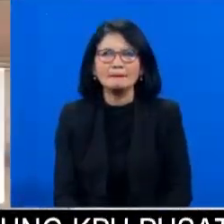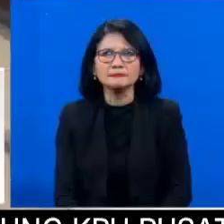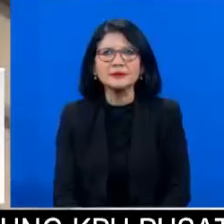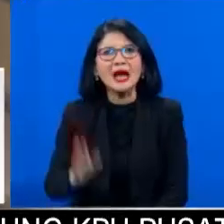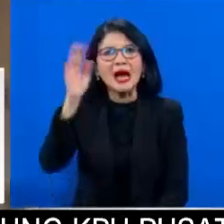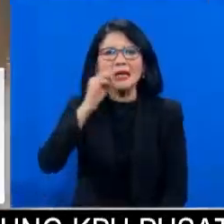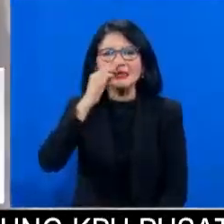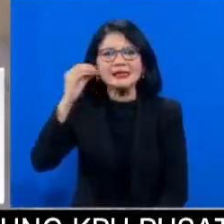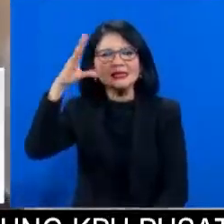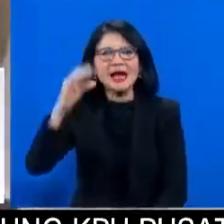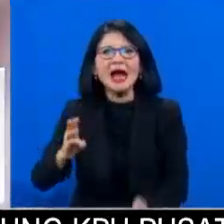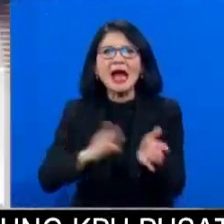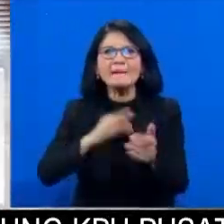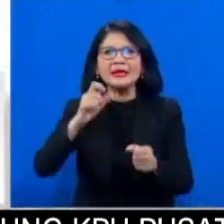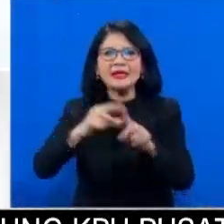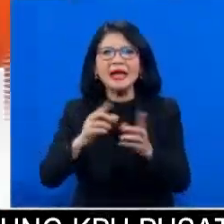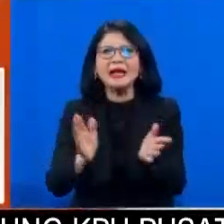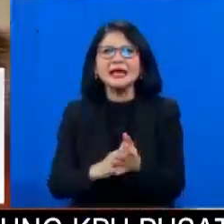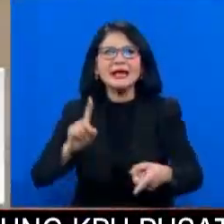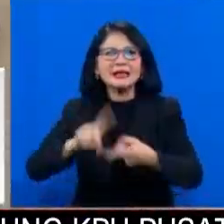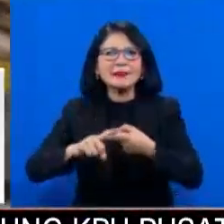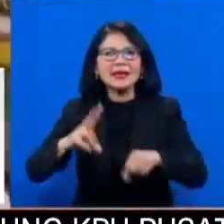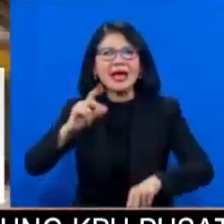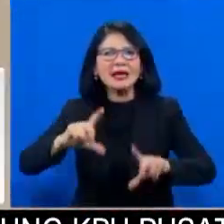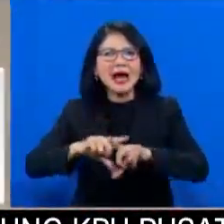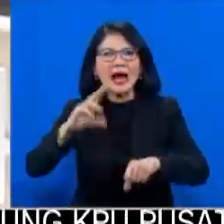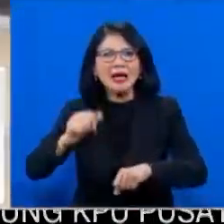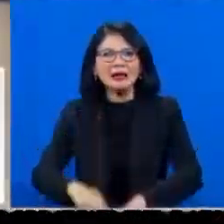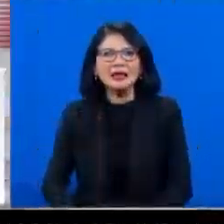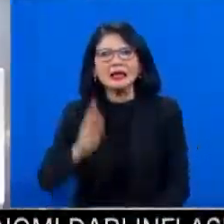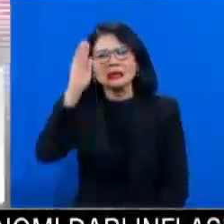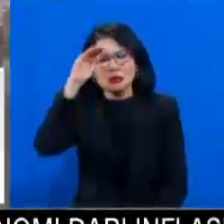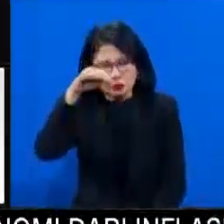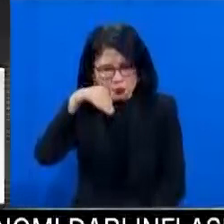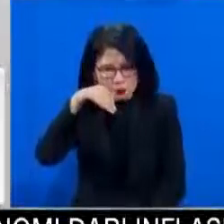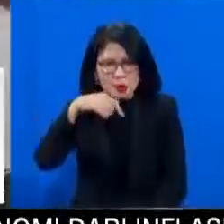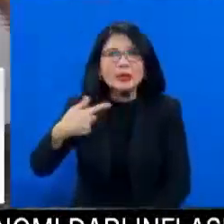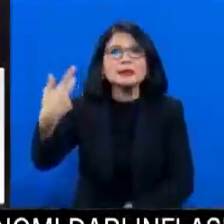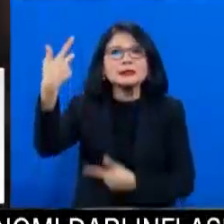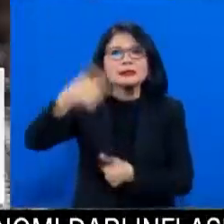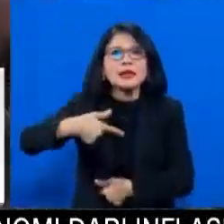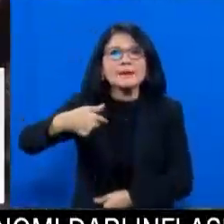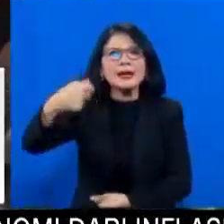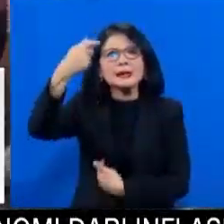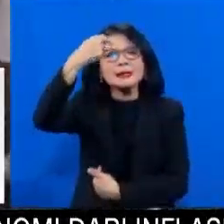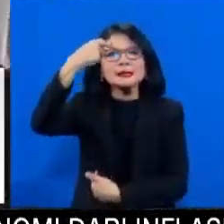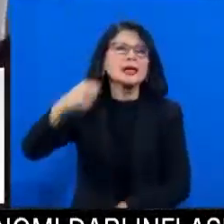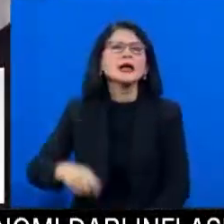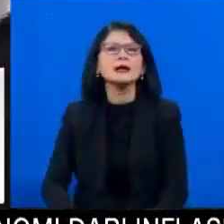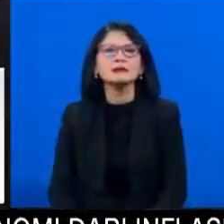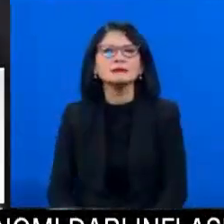Senin siang, MID serta rekannya RAR tertunduk usai ditetapkan tersangka terkait kasus penyalahgunaan